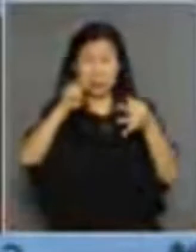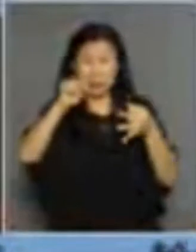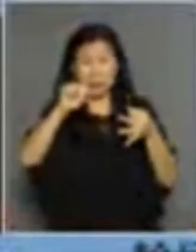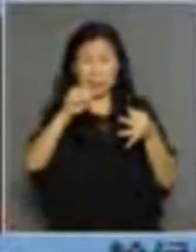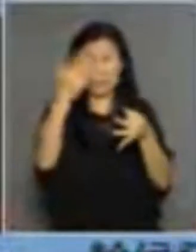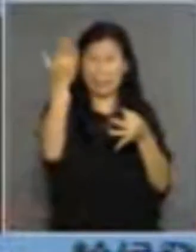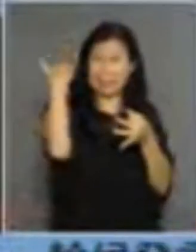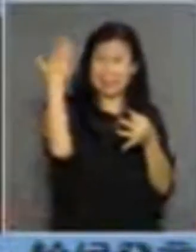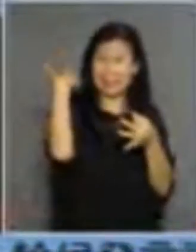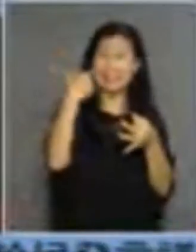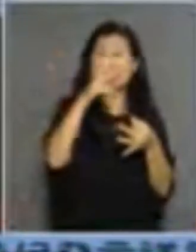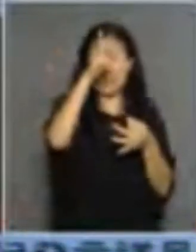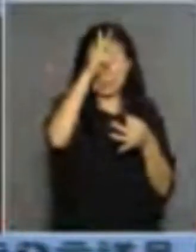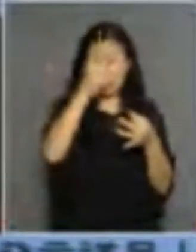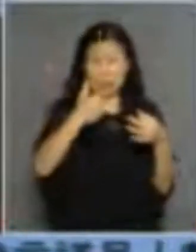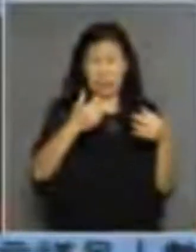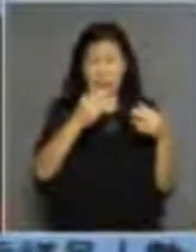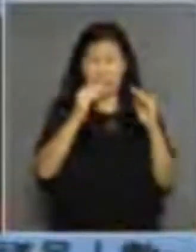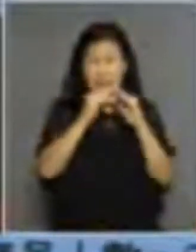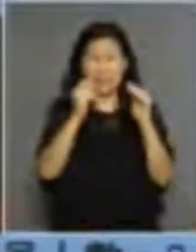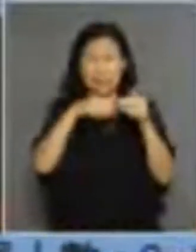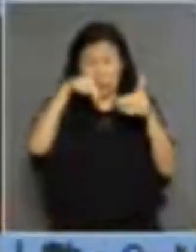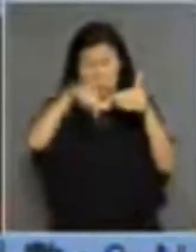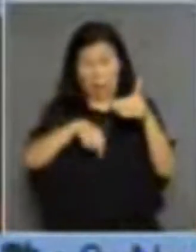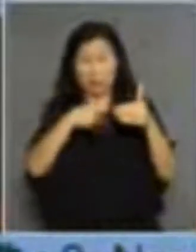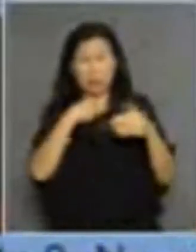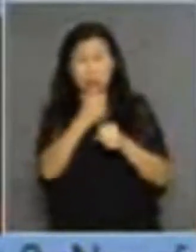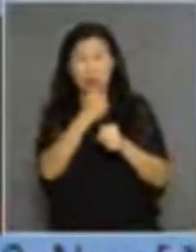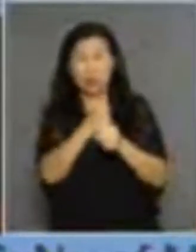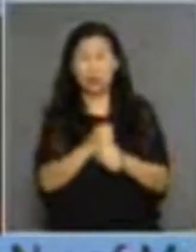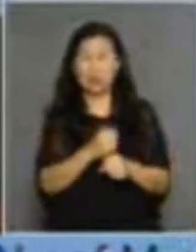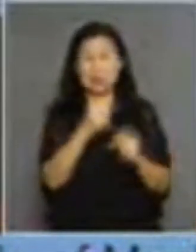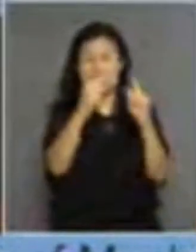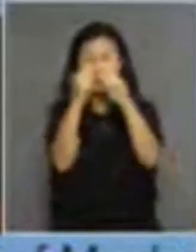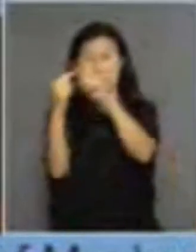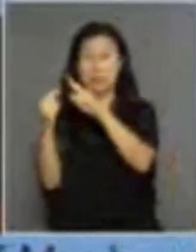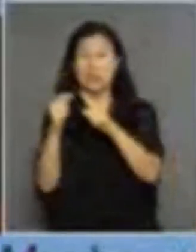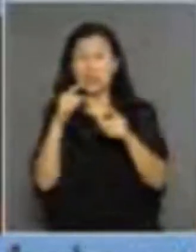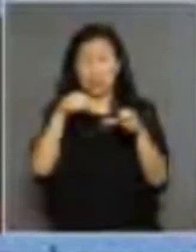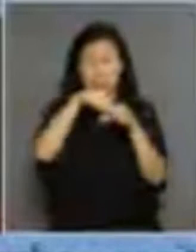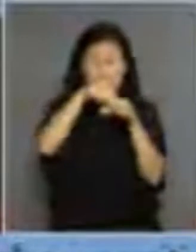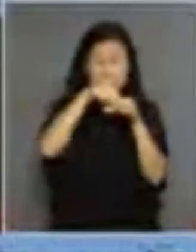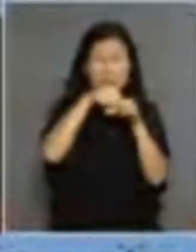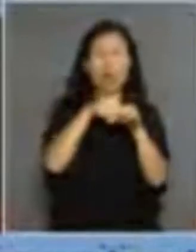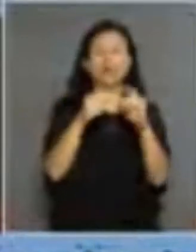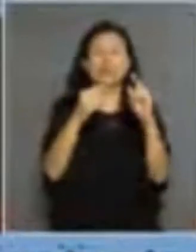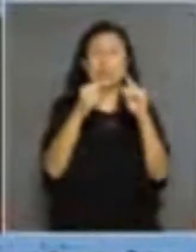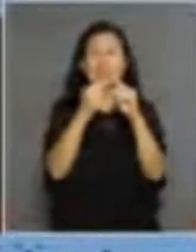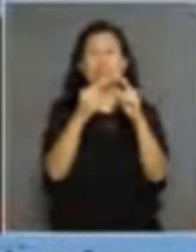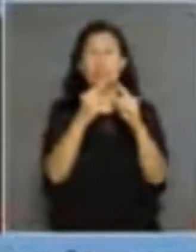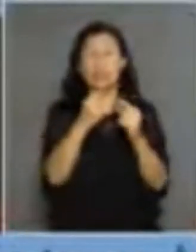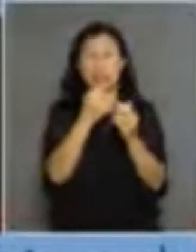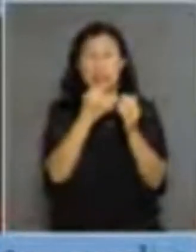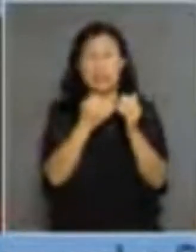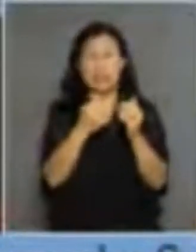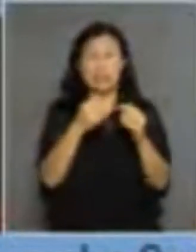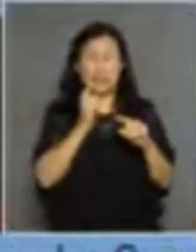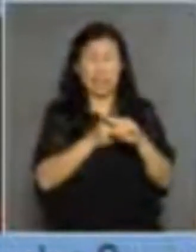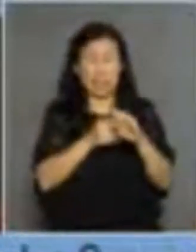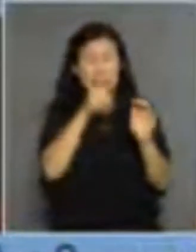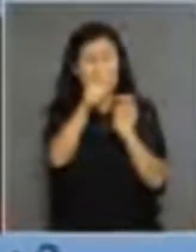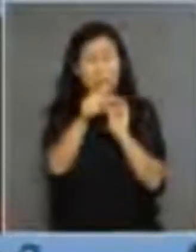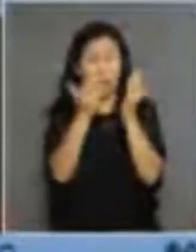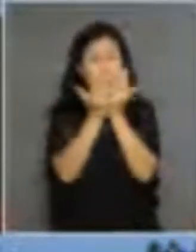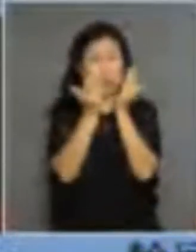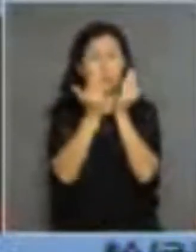嘅眼皮底下做嘅呢件事，個個啲窮家子弟因為讀唔到正規嘅大學。反